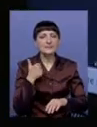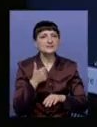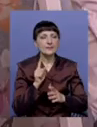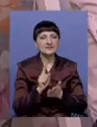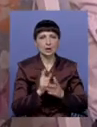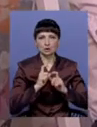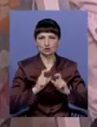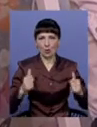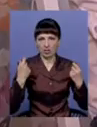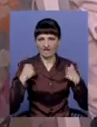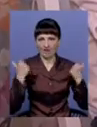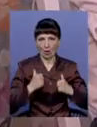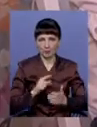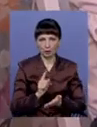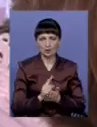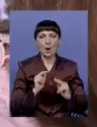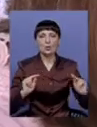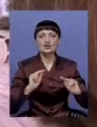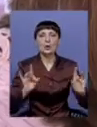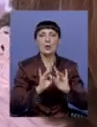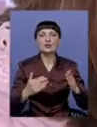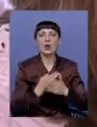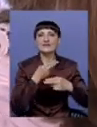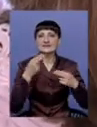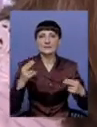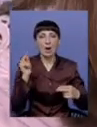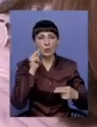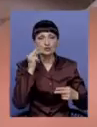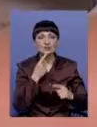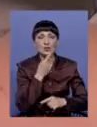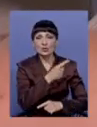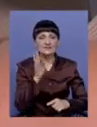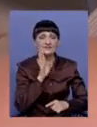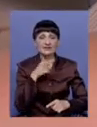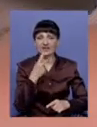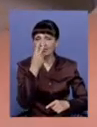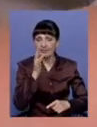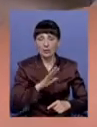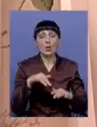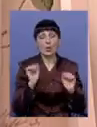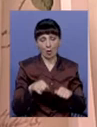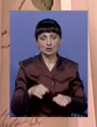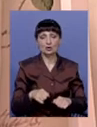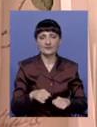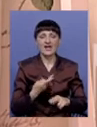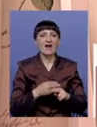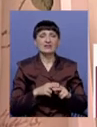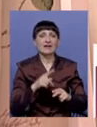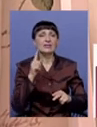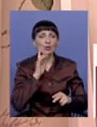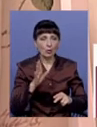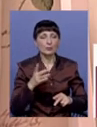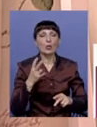школьная форма учитель объясняет новую тему учиться удаленно непривычно признается девочка но вполне возможно это неудобно а не